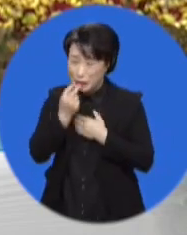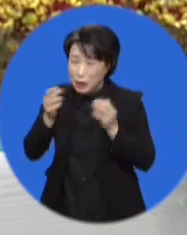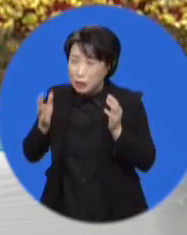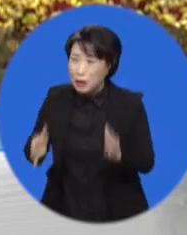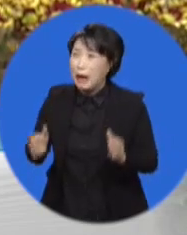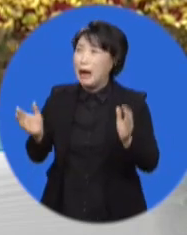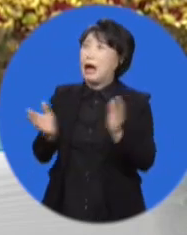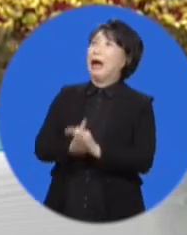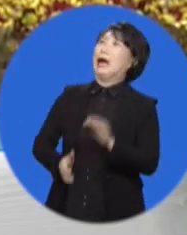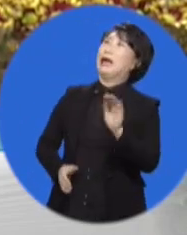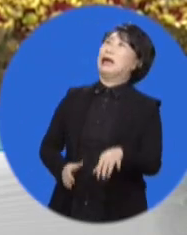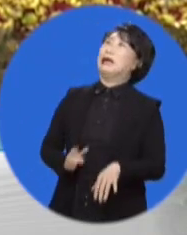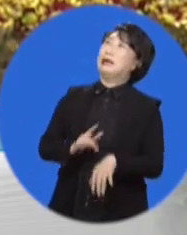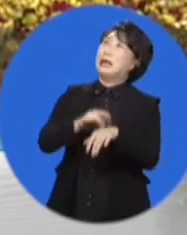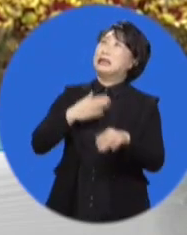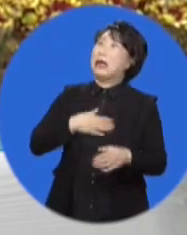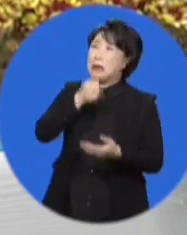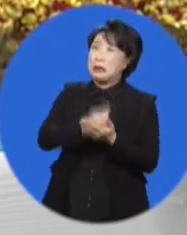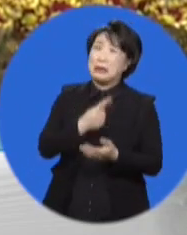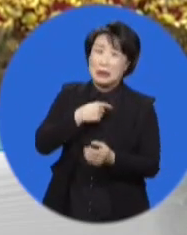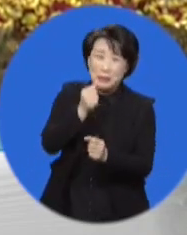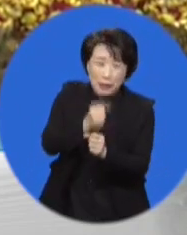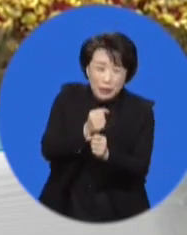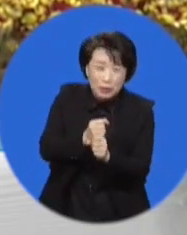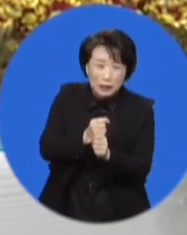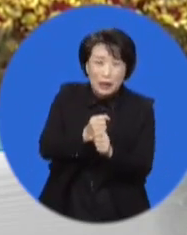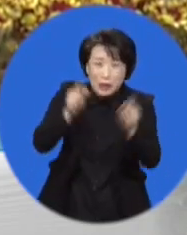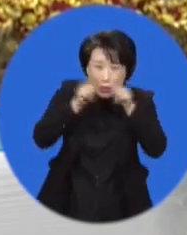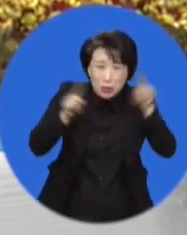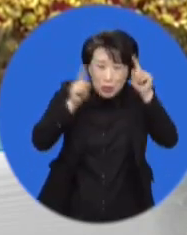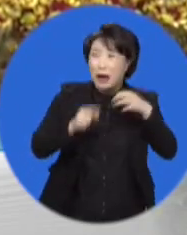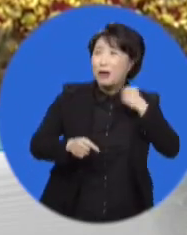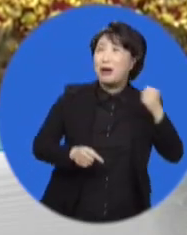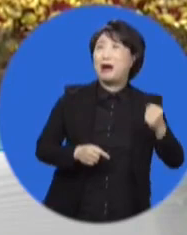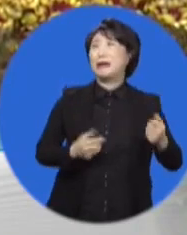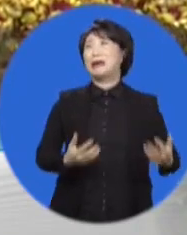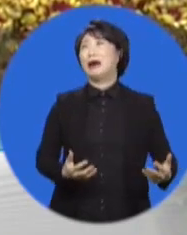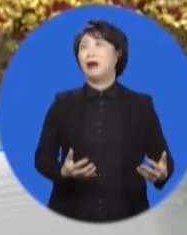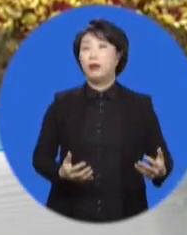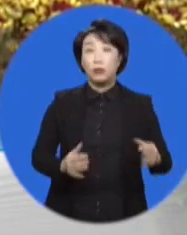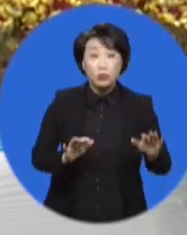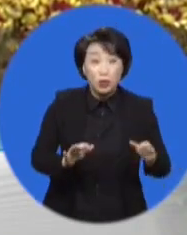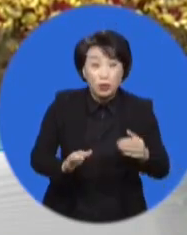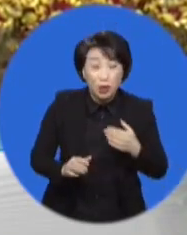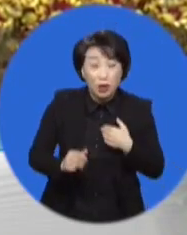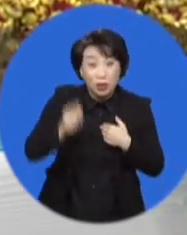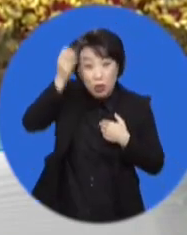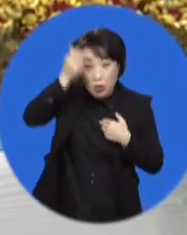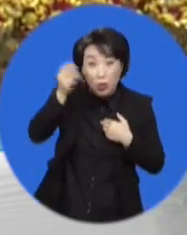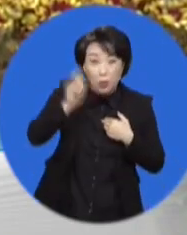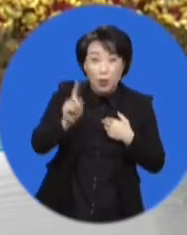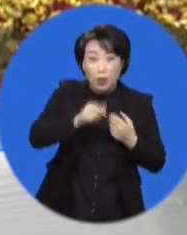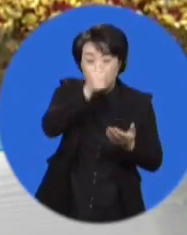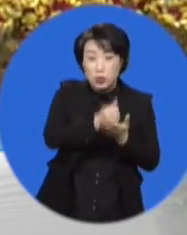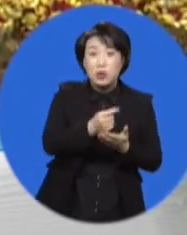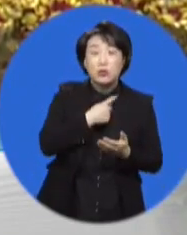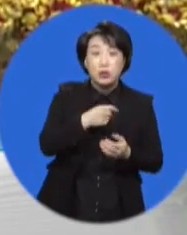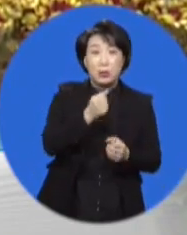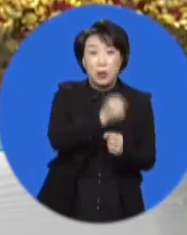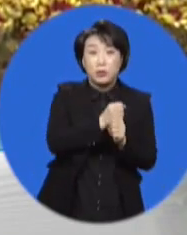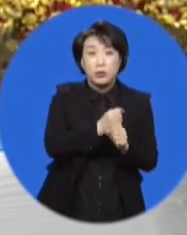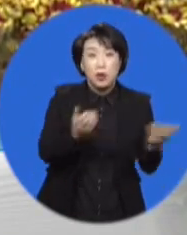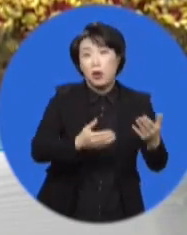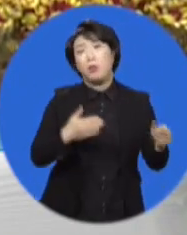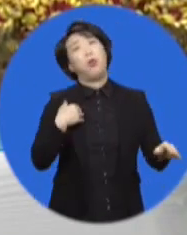아 마귀가 죄짓게 만들어서 지옥 보냈구나. 근데 나는 죄짓게 만드는 죄조차도